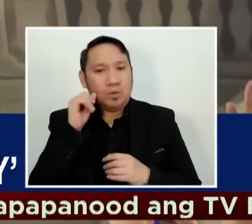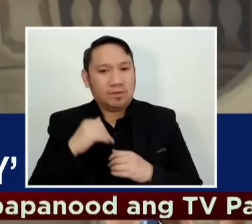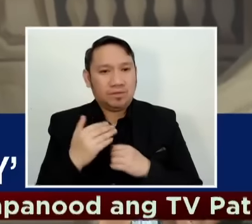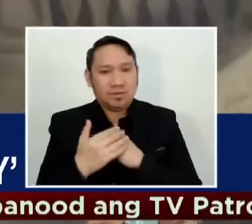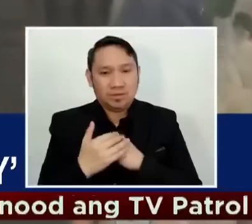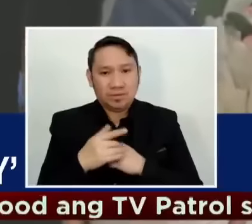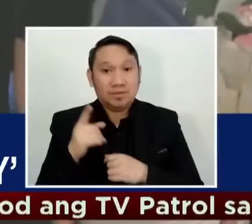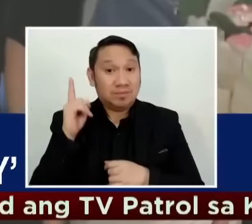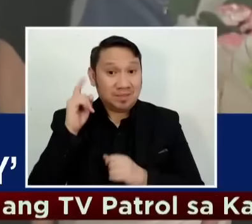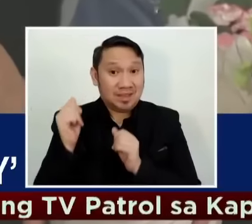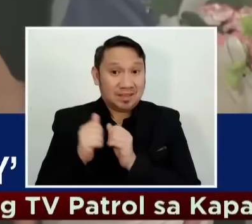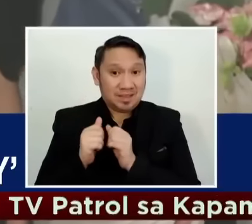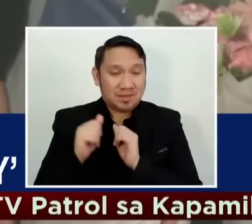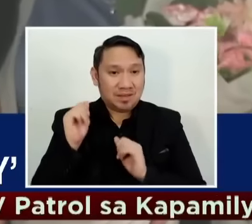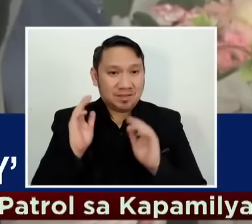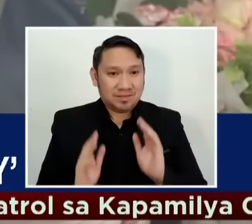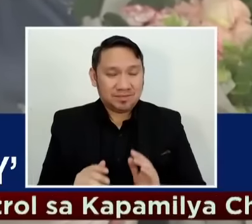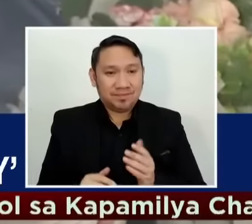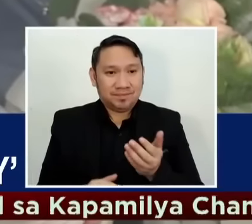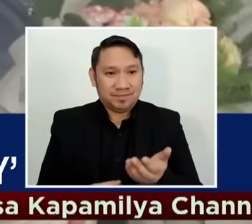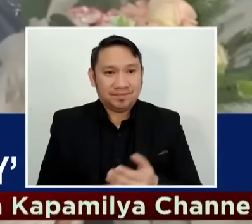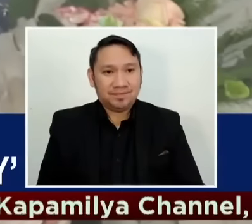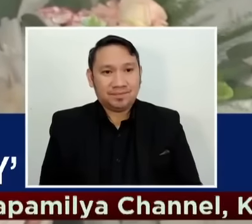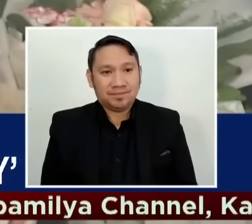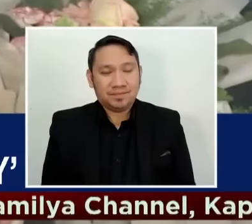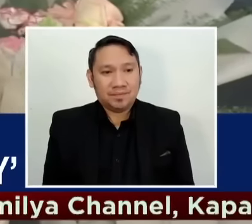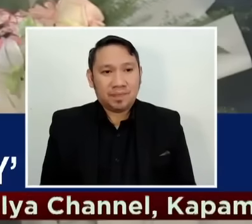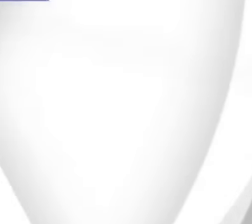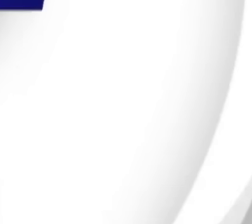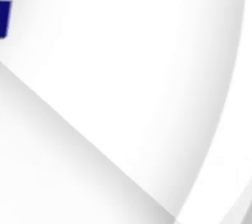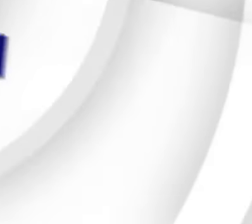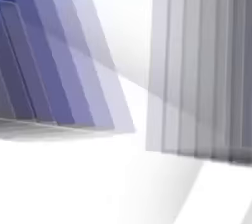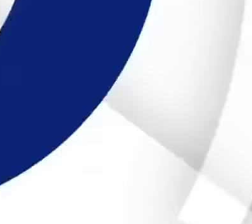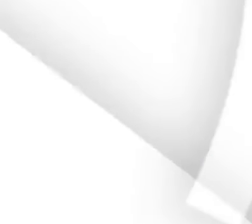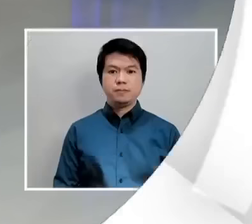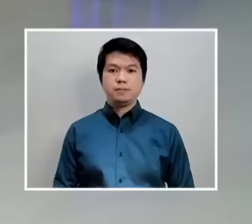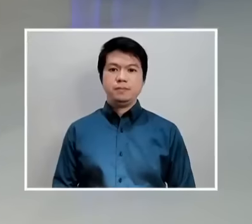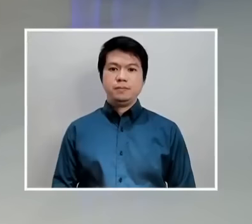Joshua Garcia. Gino Krishnan, ABS-CBN News.